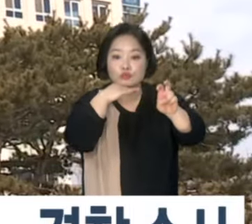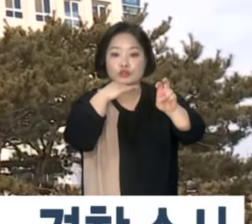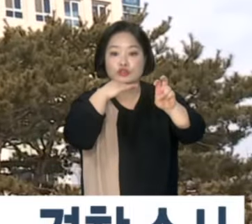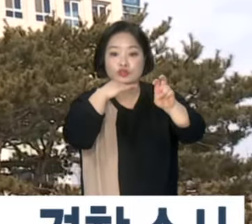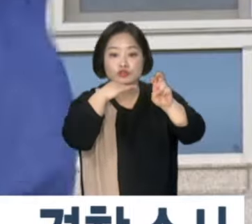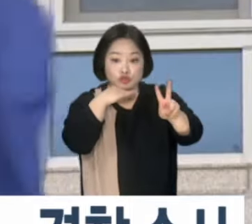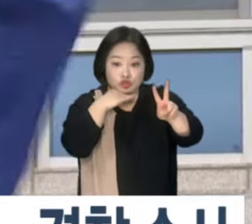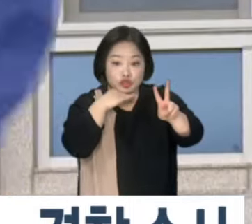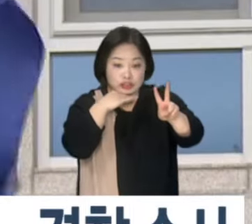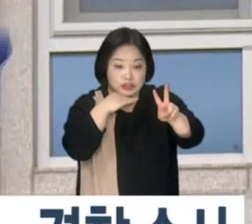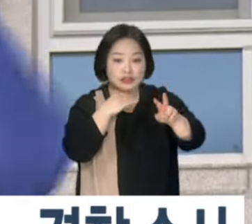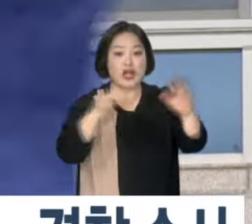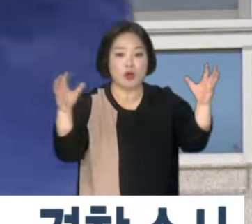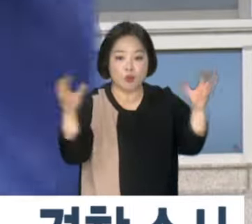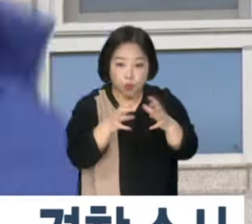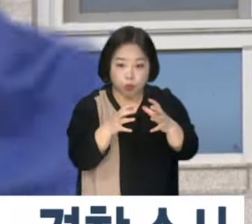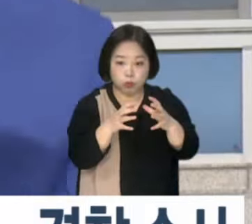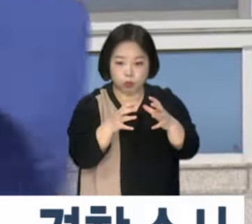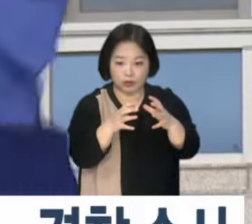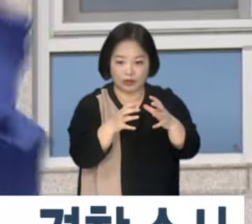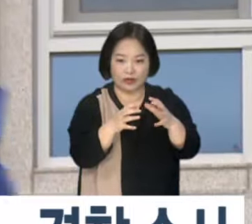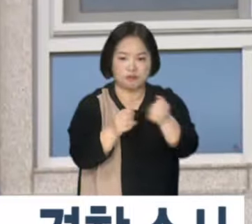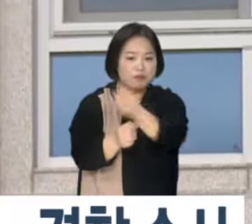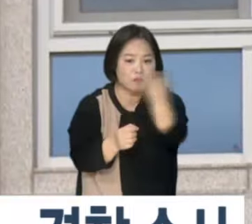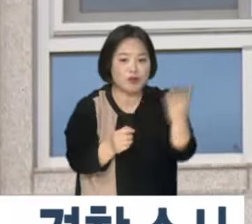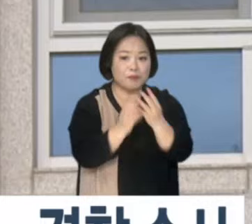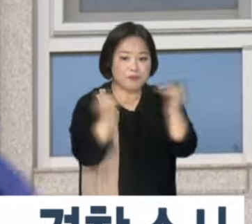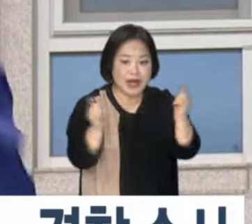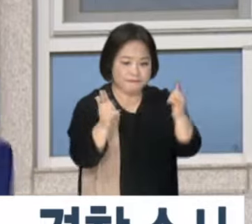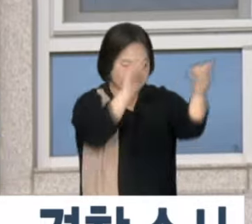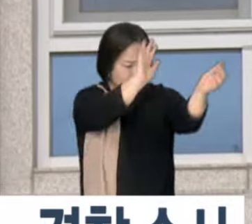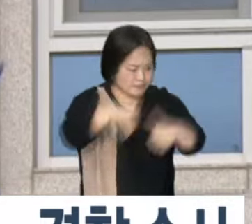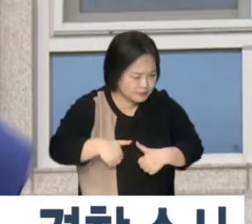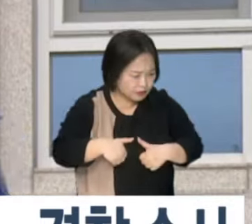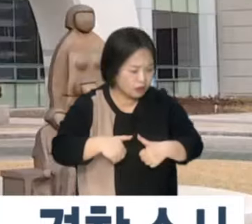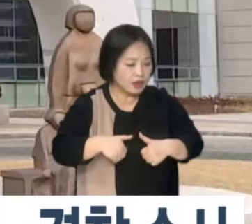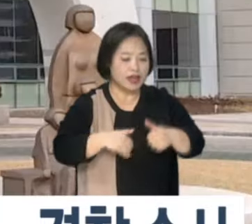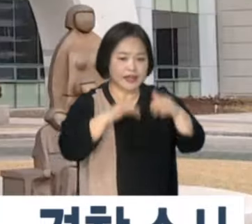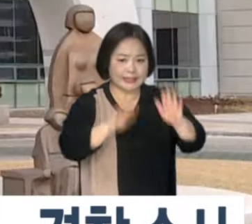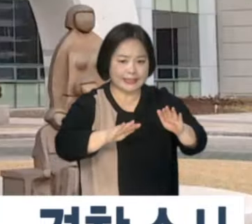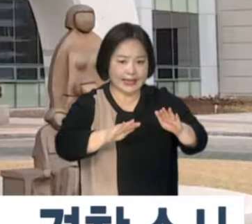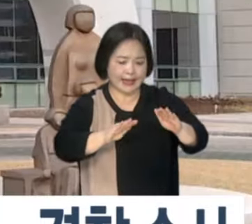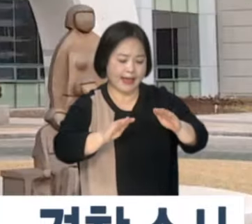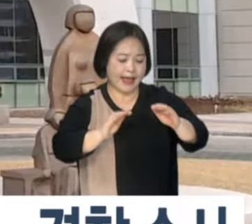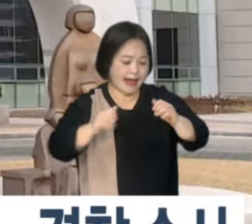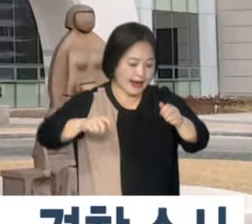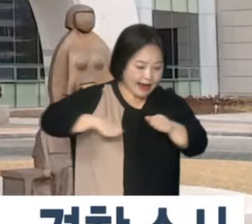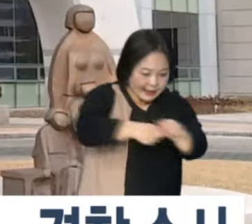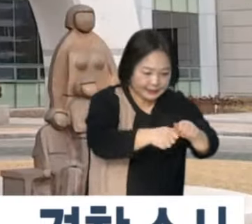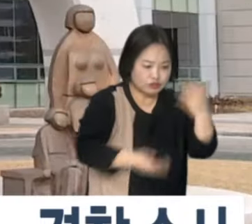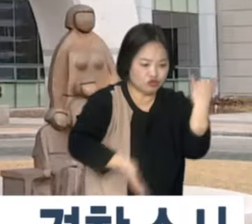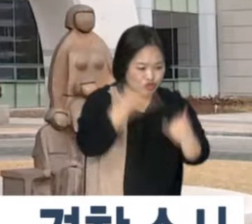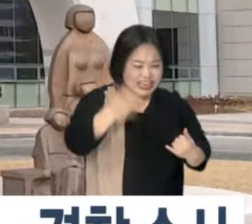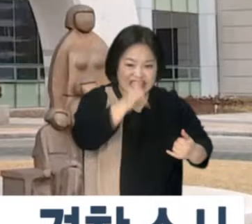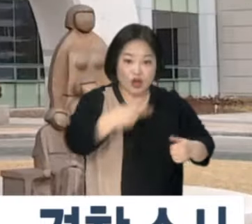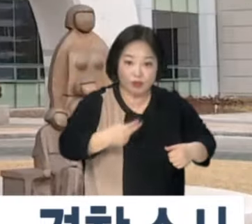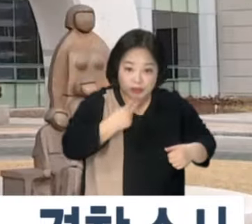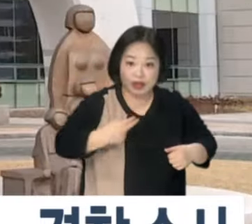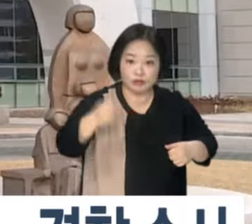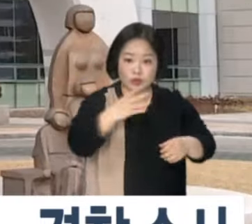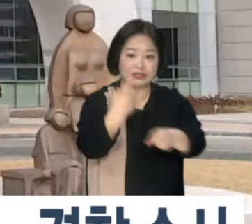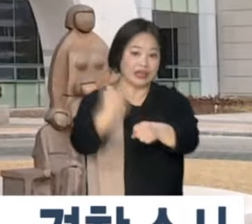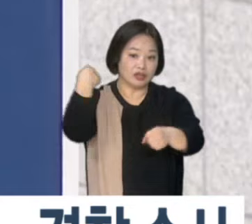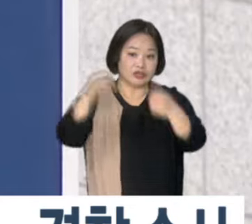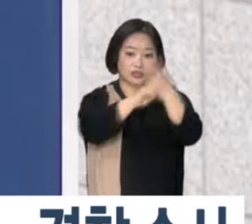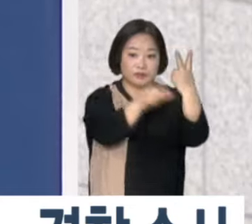등 여섯명을 폭행과 특수 폭행 강요 강제 추행 등의 혐의로 입건해 조사하고 있다고 밝혔습니다 이들은 지난해